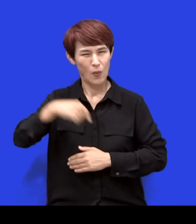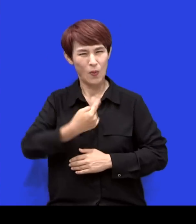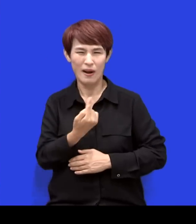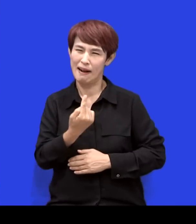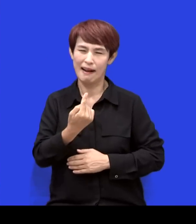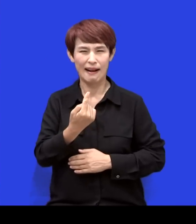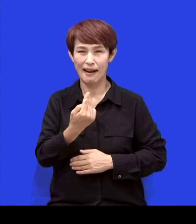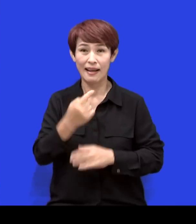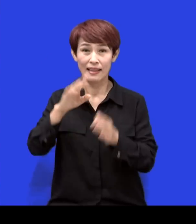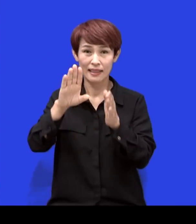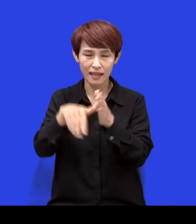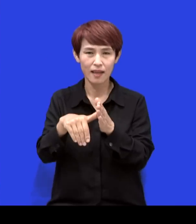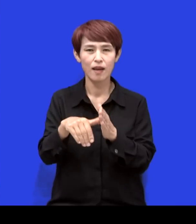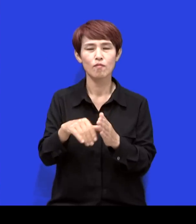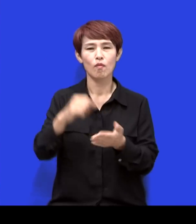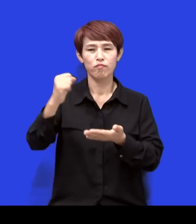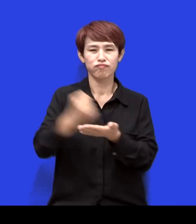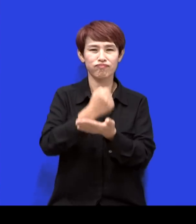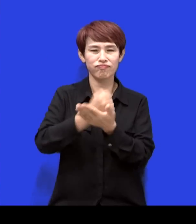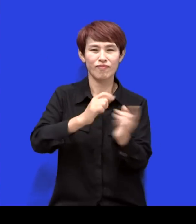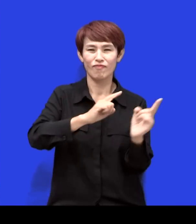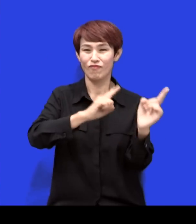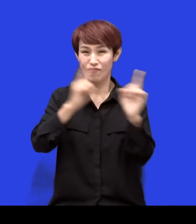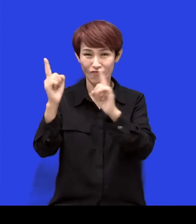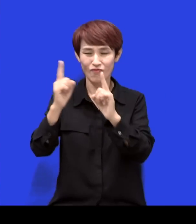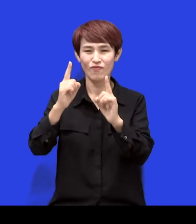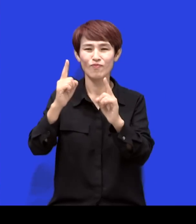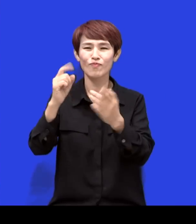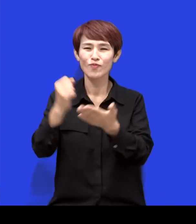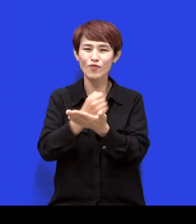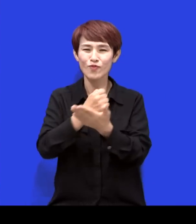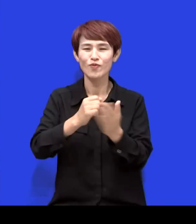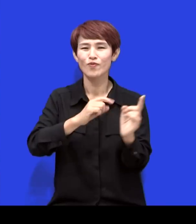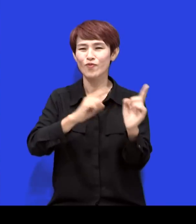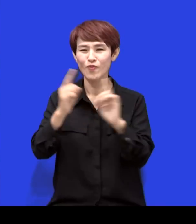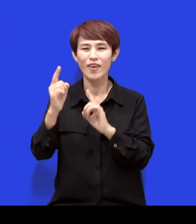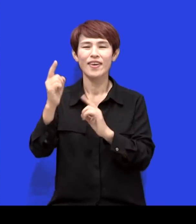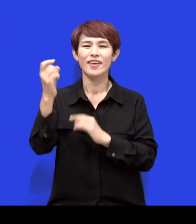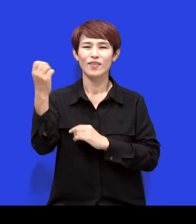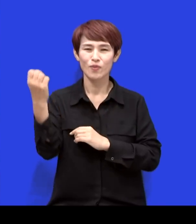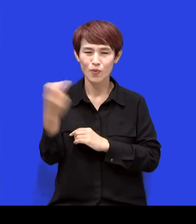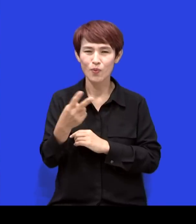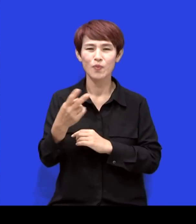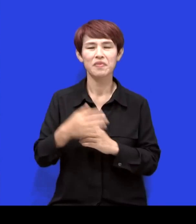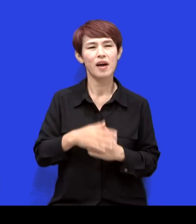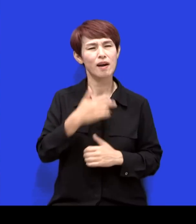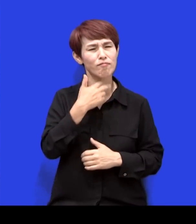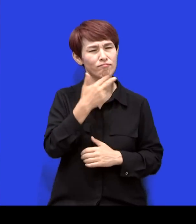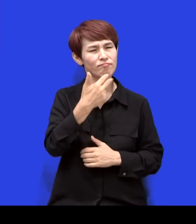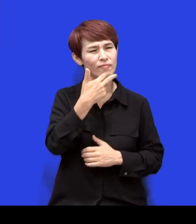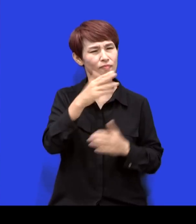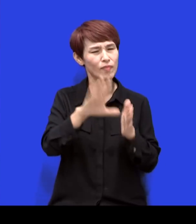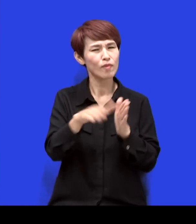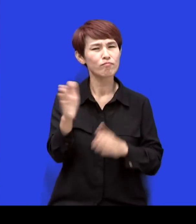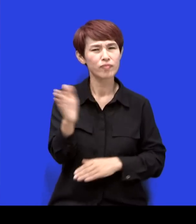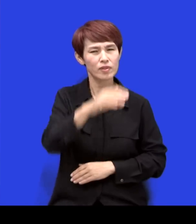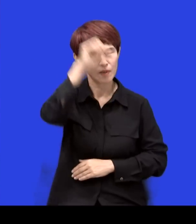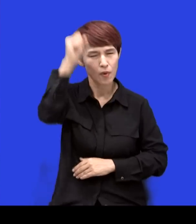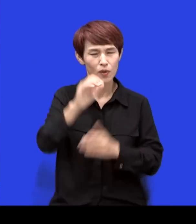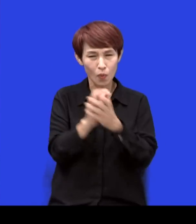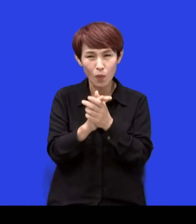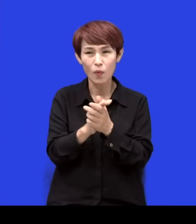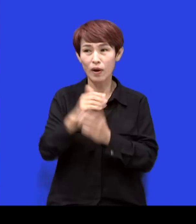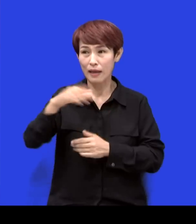부흥회나 예. 새벽 기도나 그냥 제가 7, 8살 때 저를 데리고 아까 어릴 때부터. 예, 그래서 막 부흥회 하면